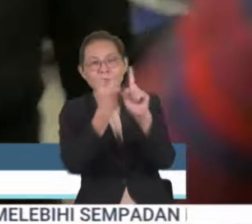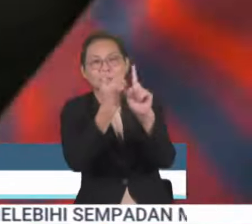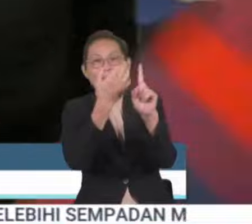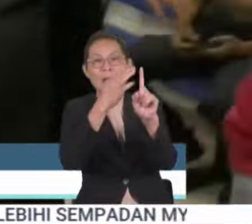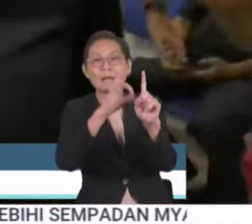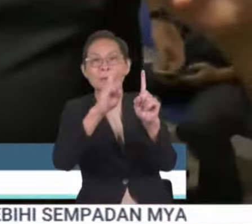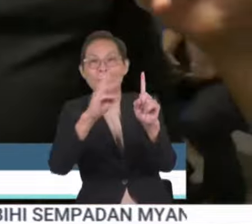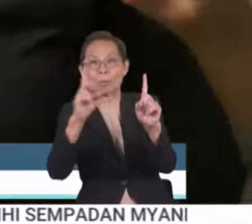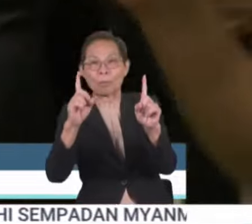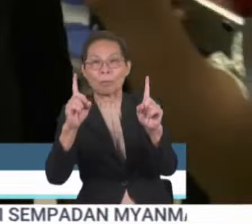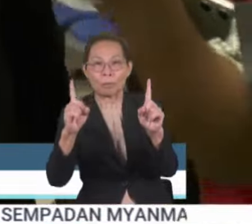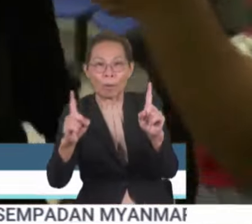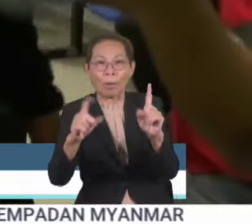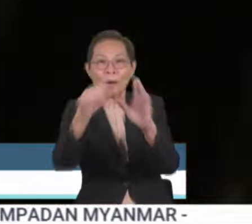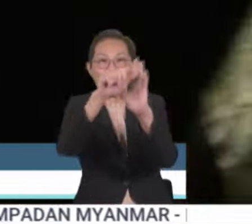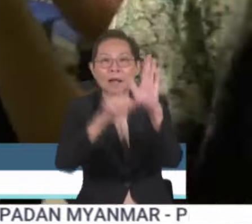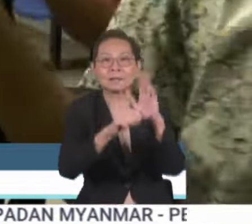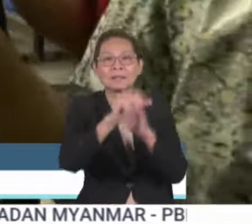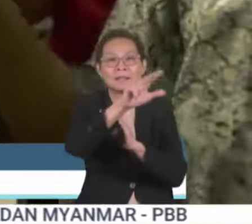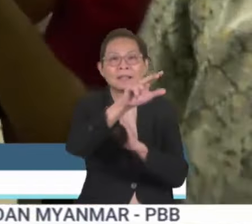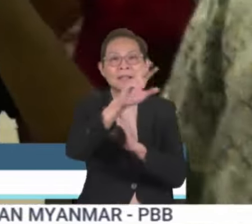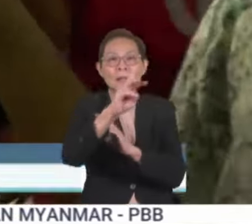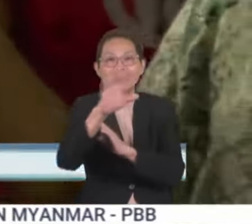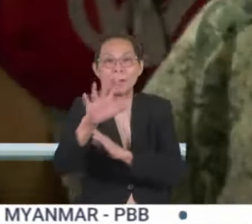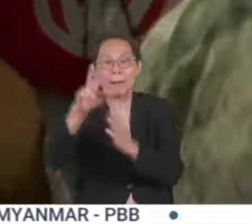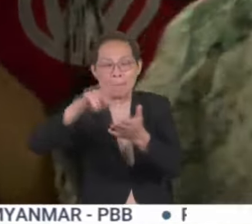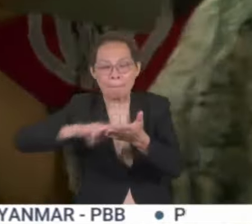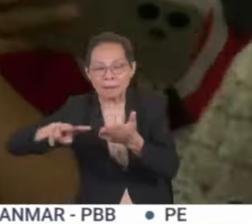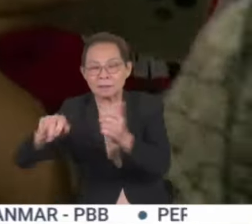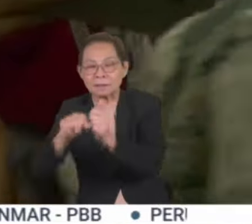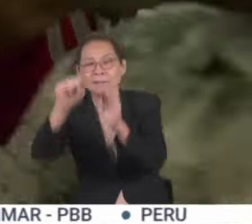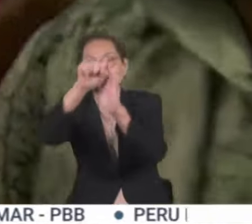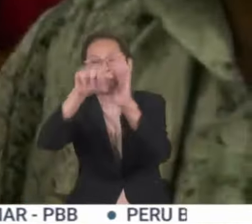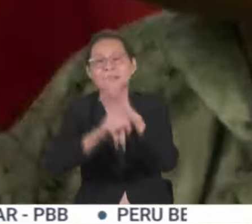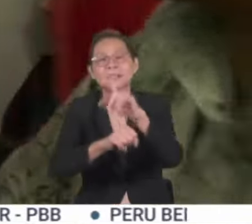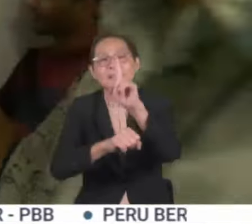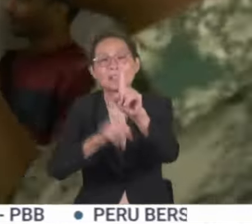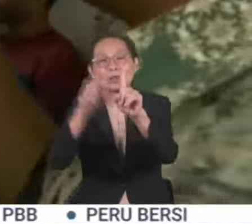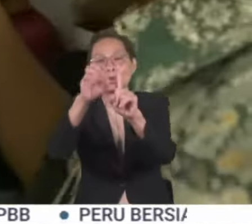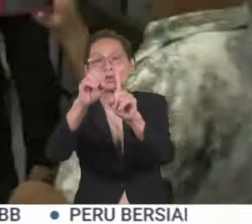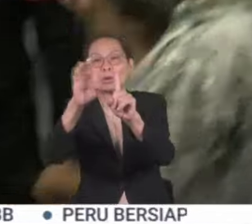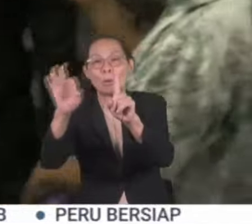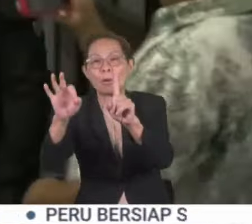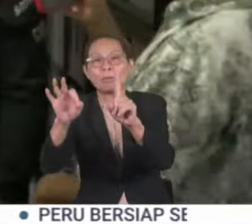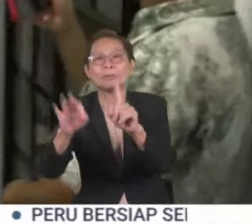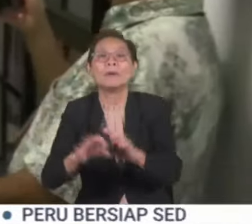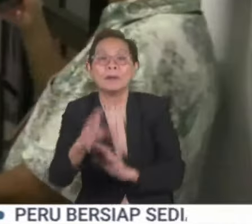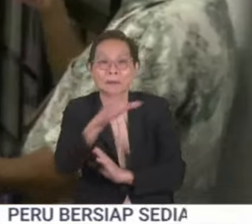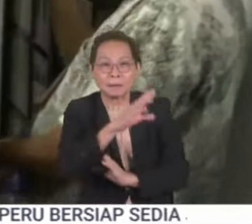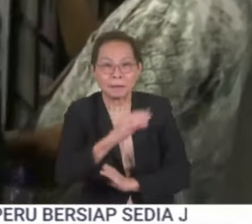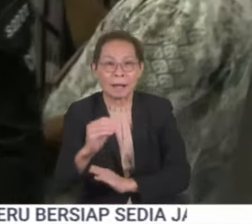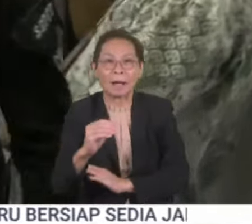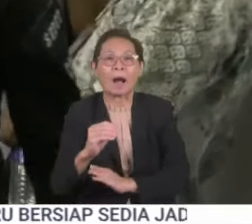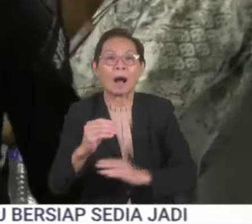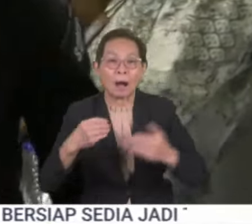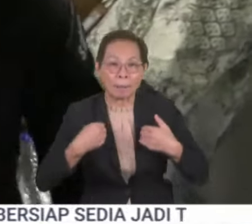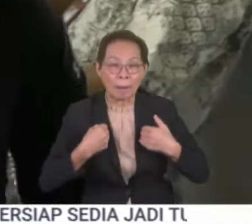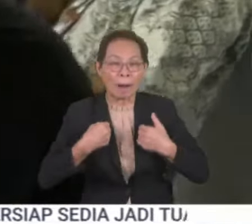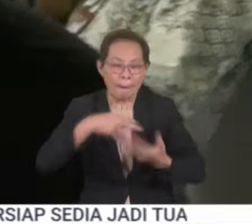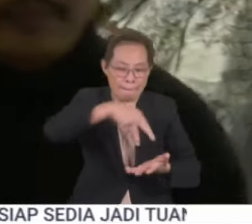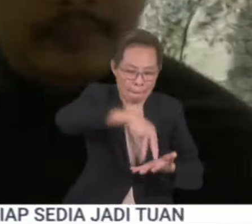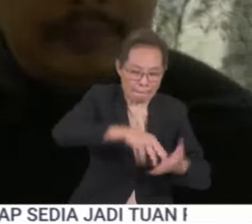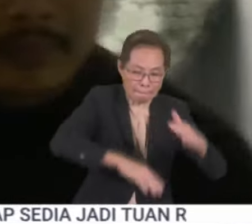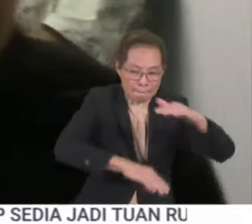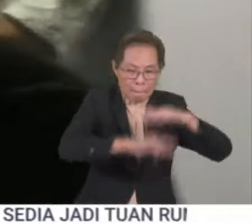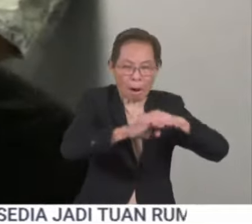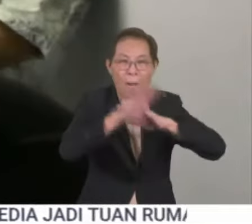dalam kungan akta 365 dibaca bersama seksyen 109 kanun keseksaan yang memperuntukkan penjara